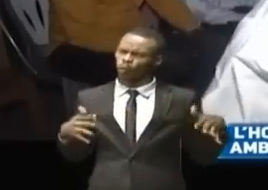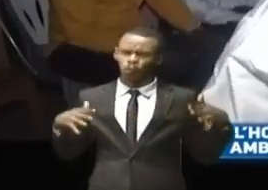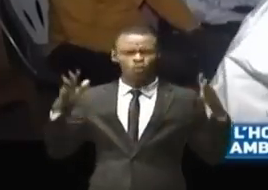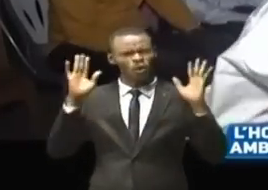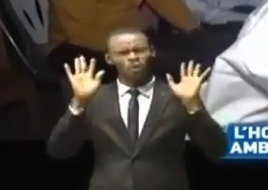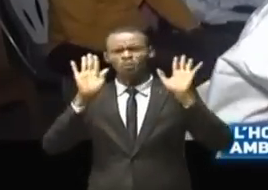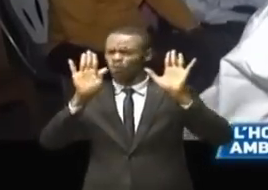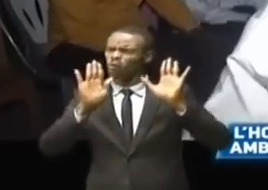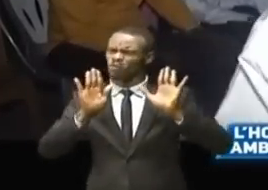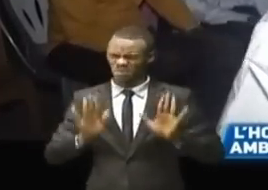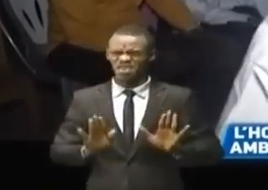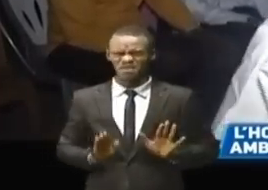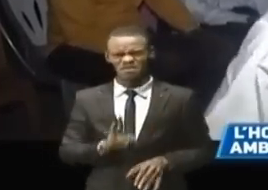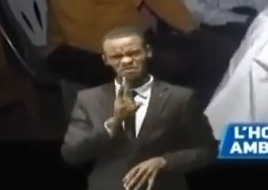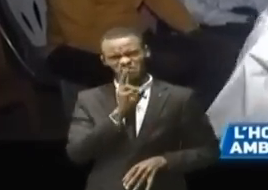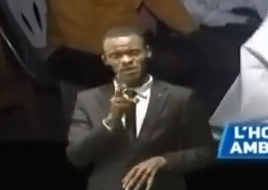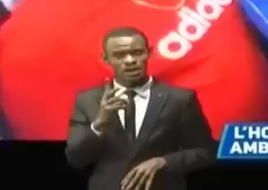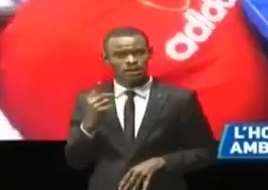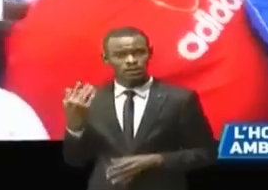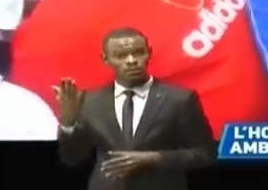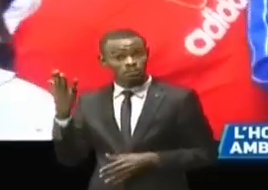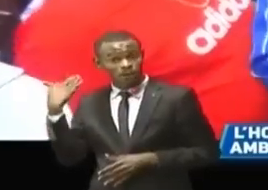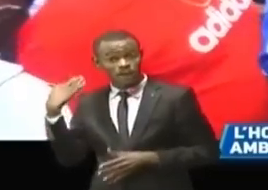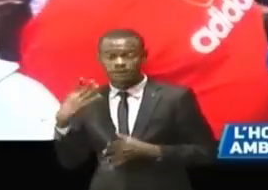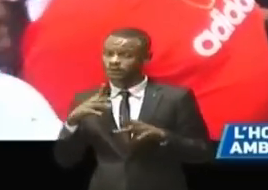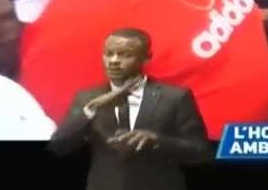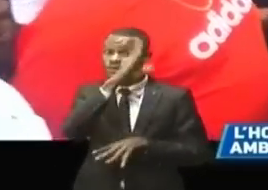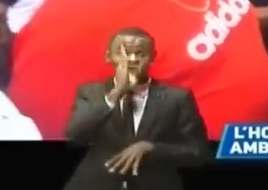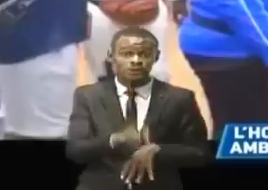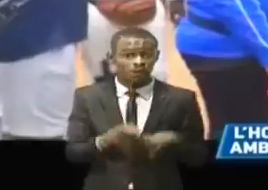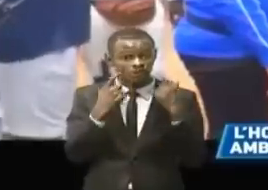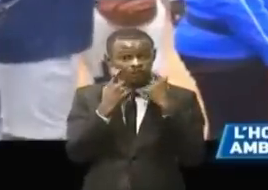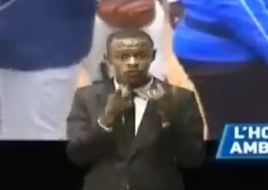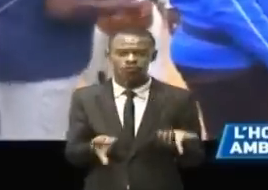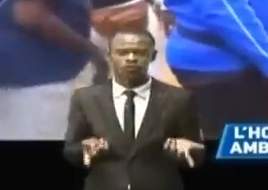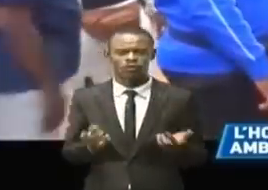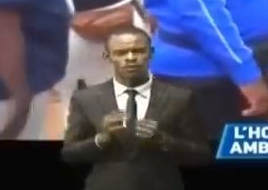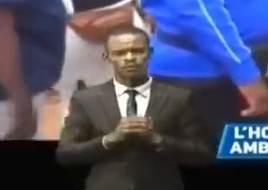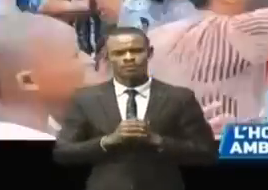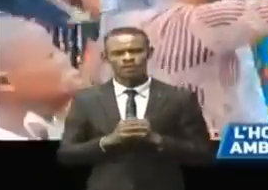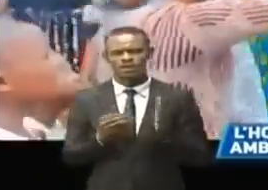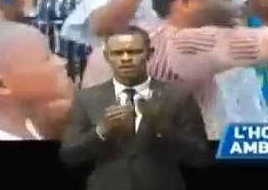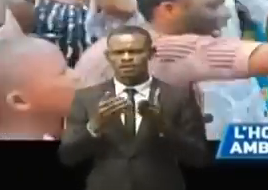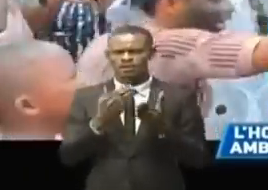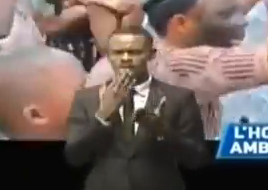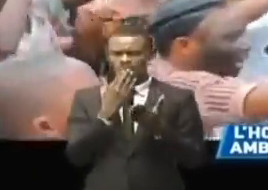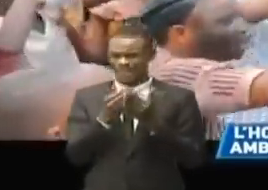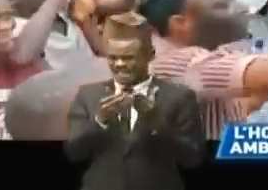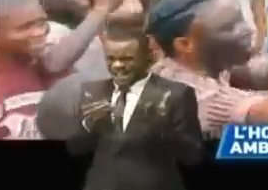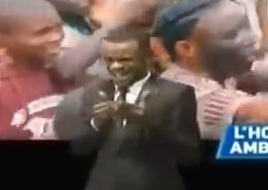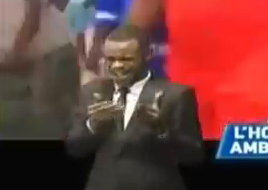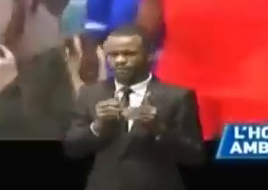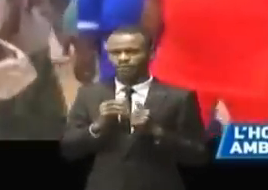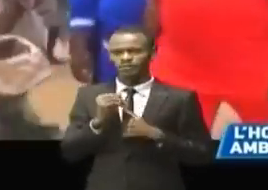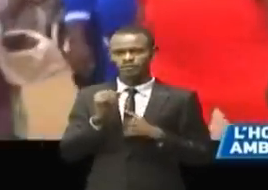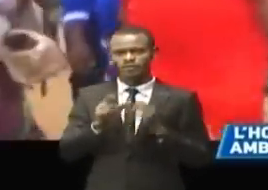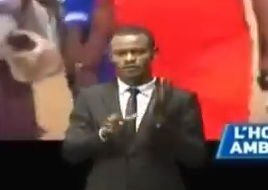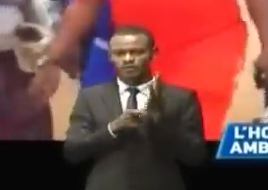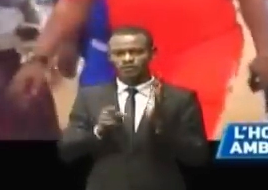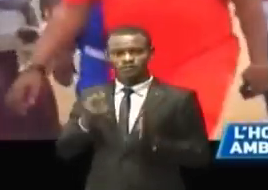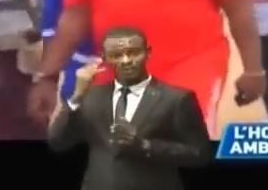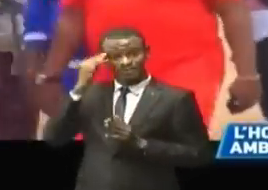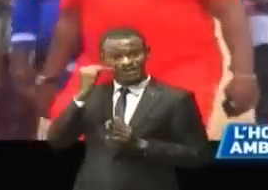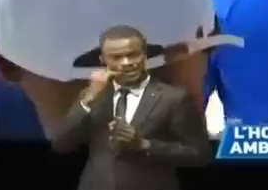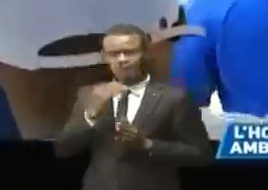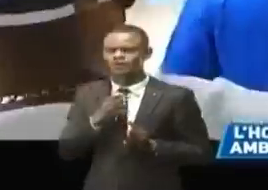o Bumba eza béni à travers VPM. Bien avant le VPM, Jean-Pierre Liaou, en communion parfaite avec la population, a effectué